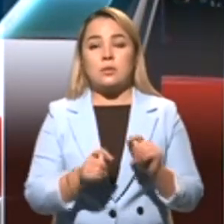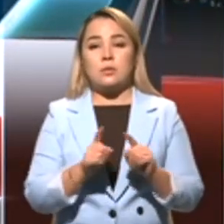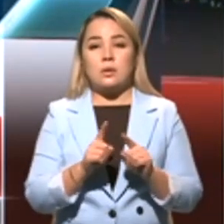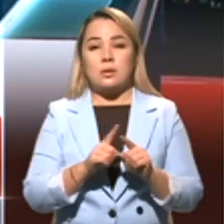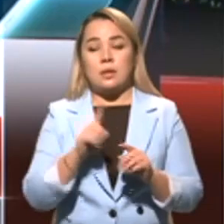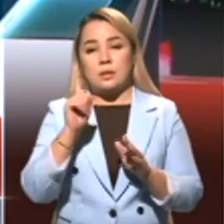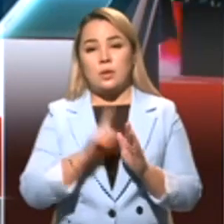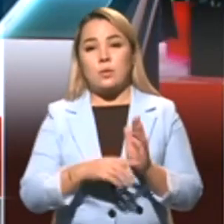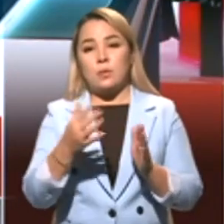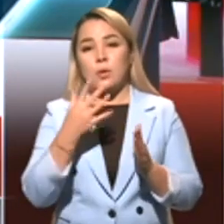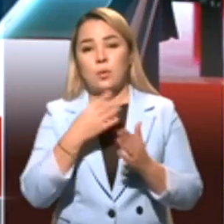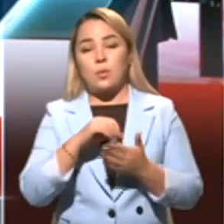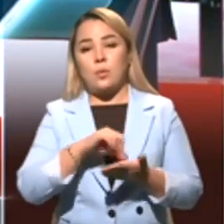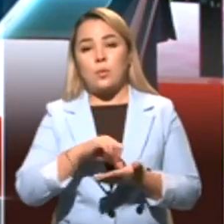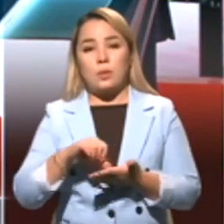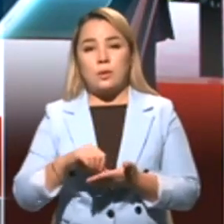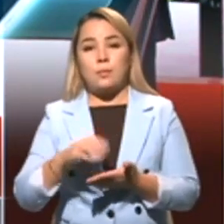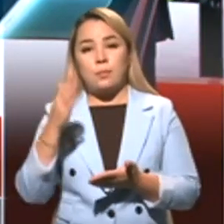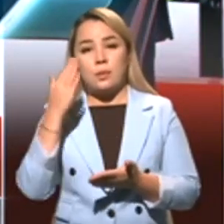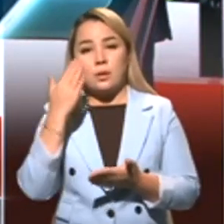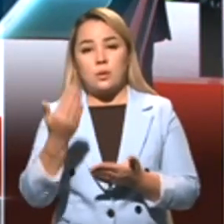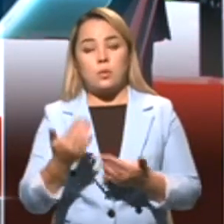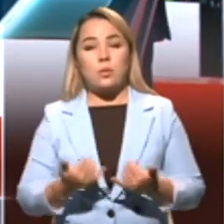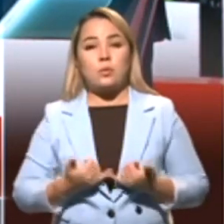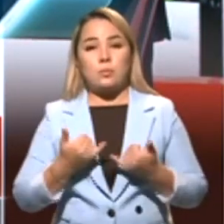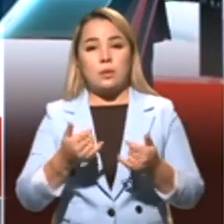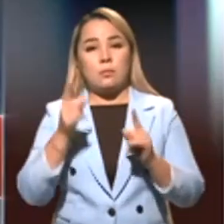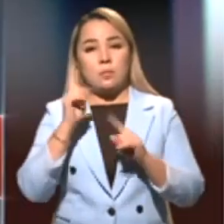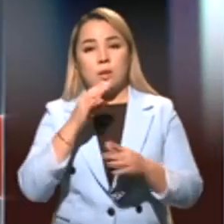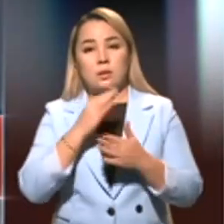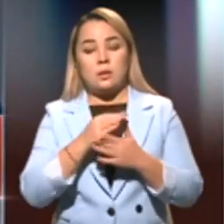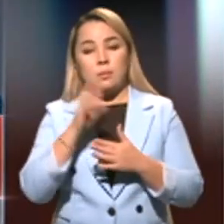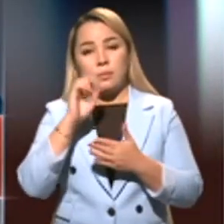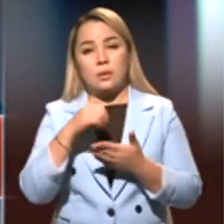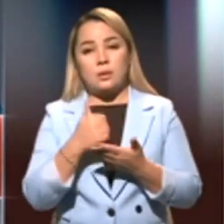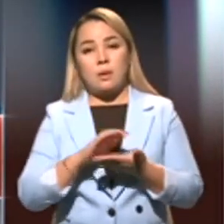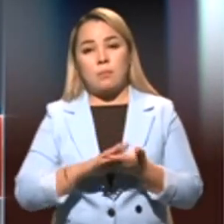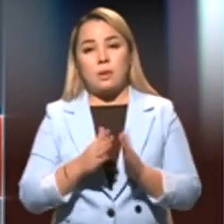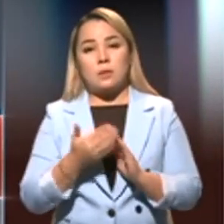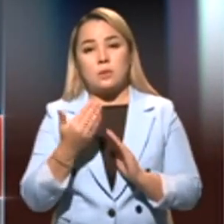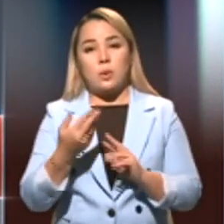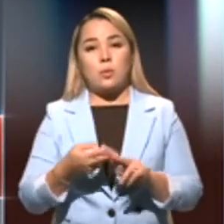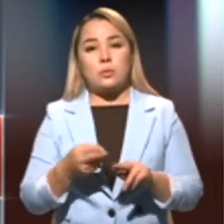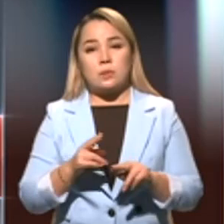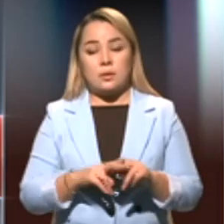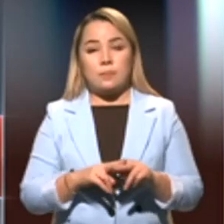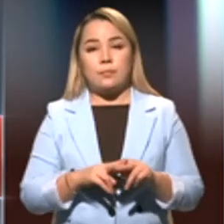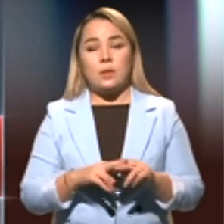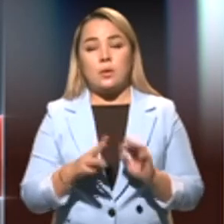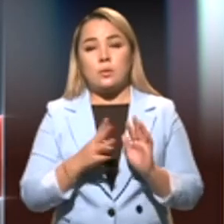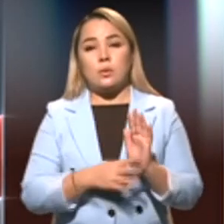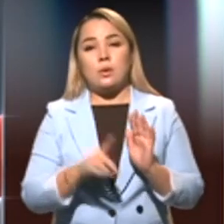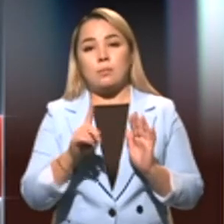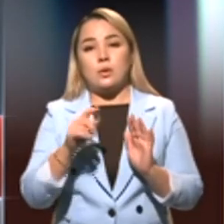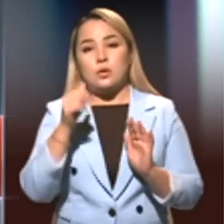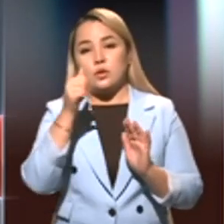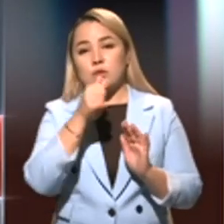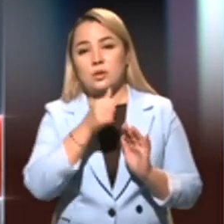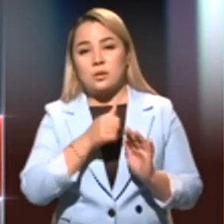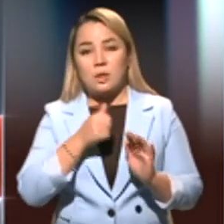әрбір сенім өкілін пікірінің құрметтей білу деп айтуға болады. Біздің мемлекеттің позициясы сондай. 91 жылы